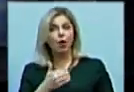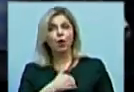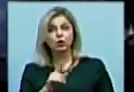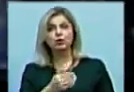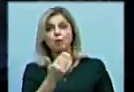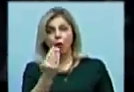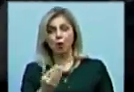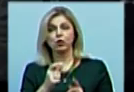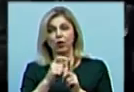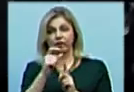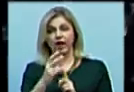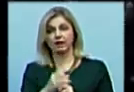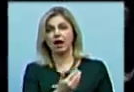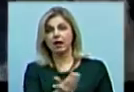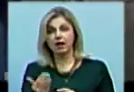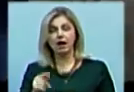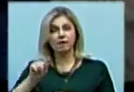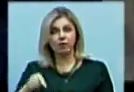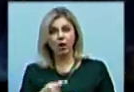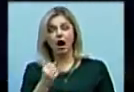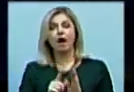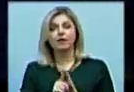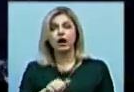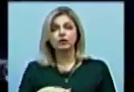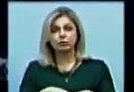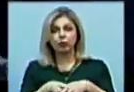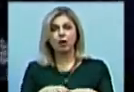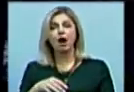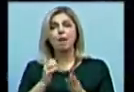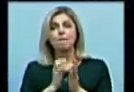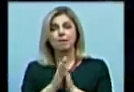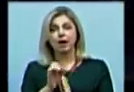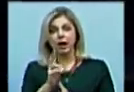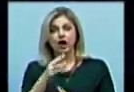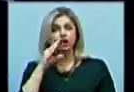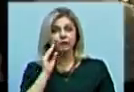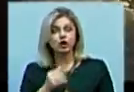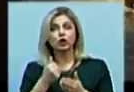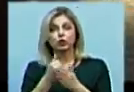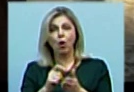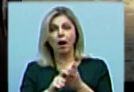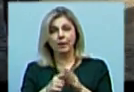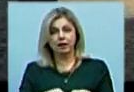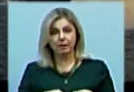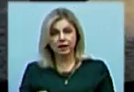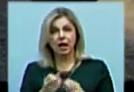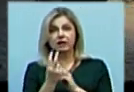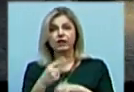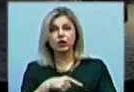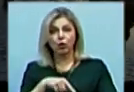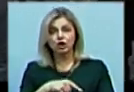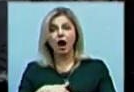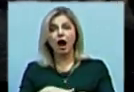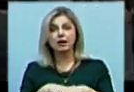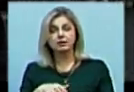їхні вимоги. Акцію почали в парку Шевченка, звідти ходом пішли до Кабінету міністрів. О 13-й годині акція